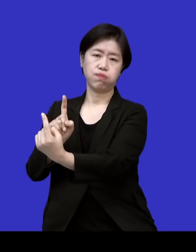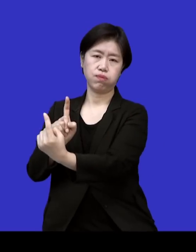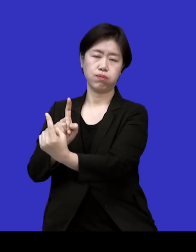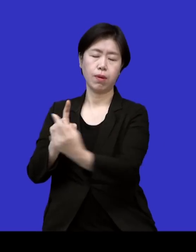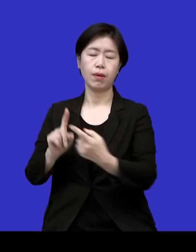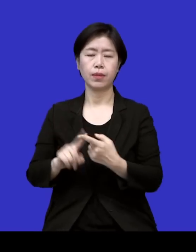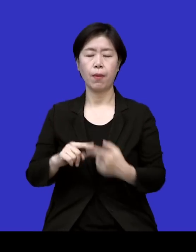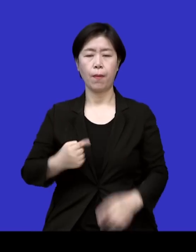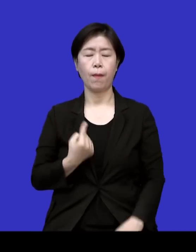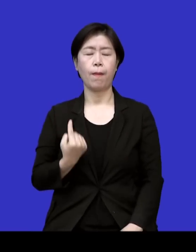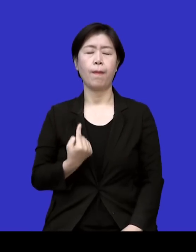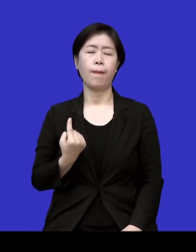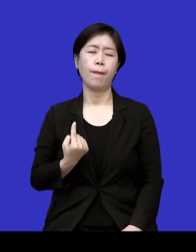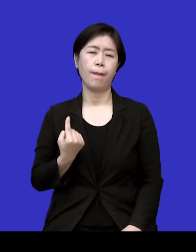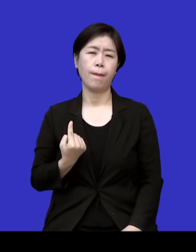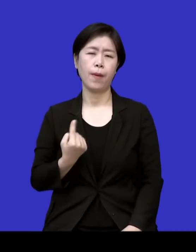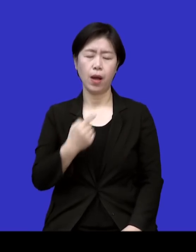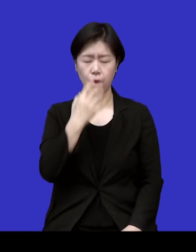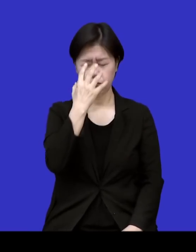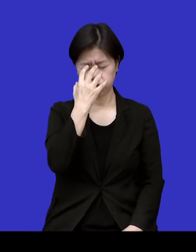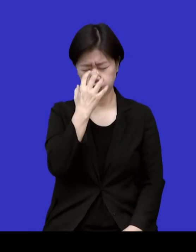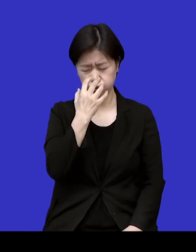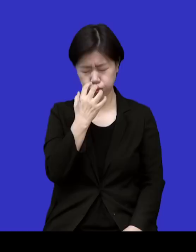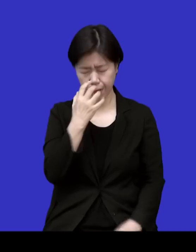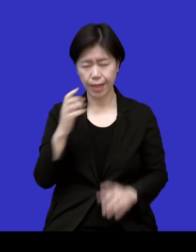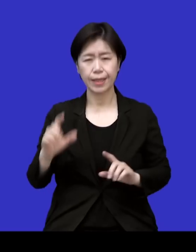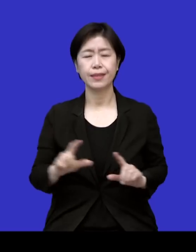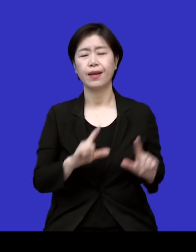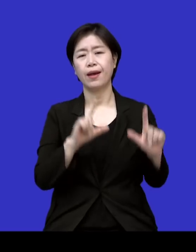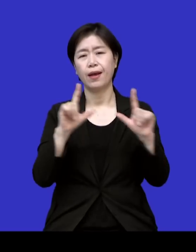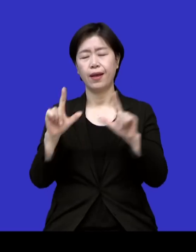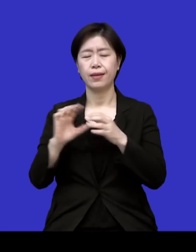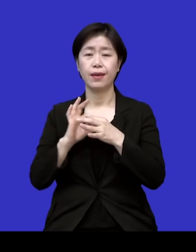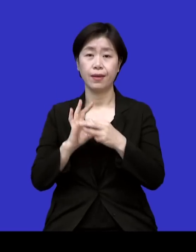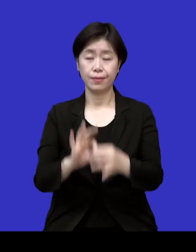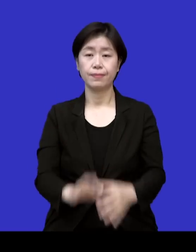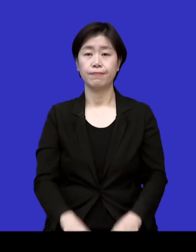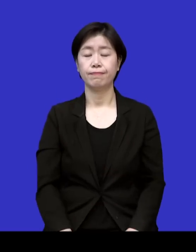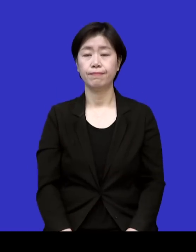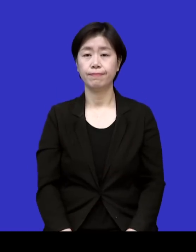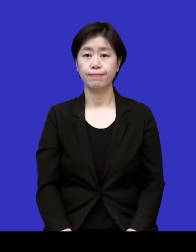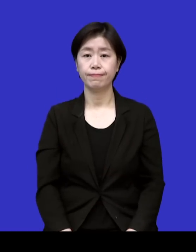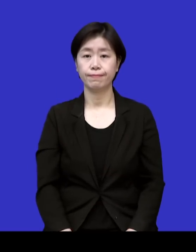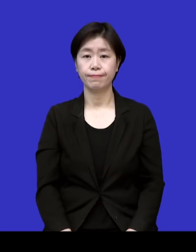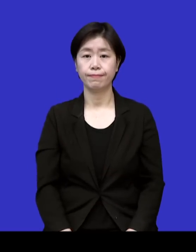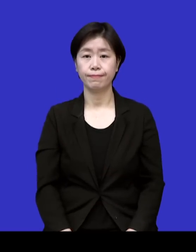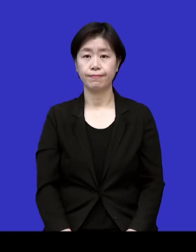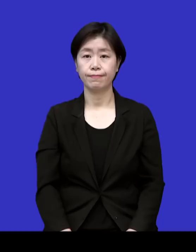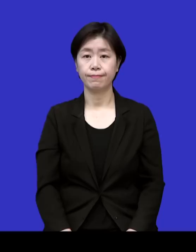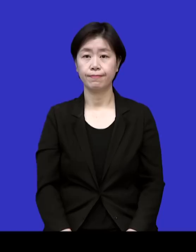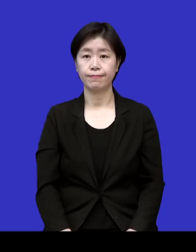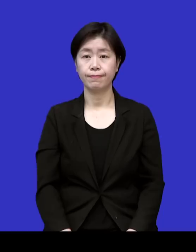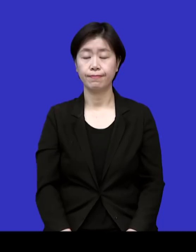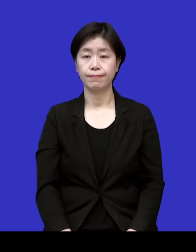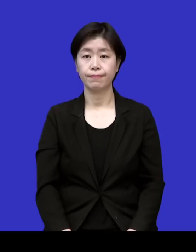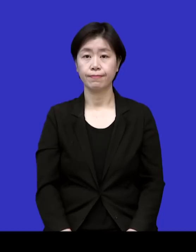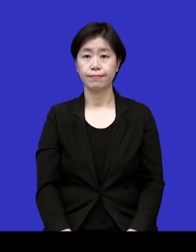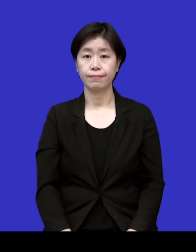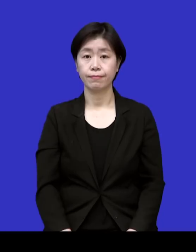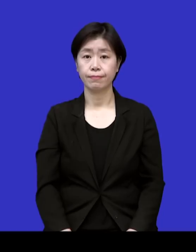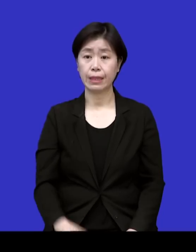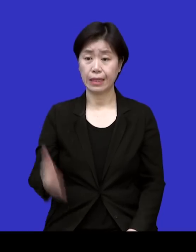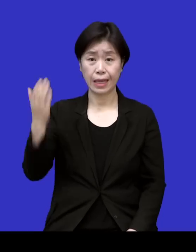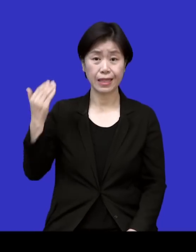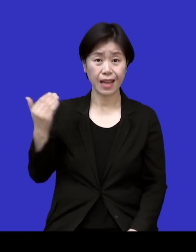그렇게 혼자서 계속 외롭게 우울하게 그 시간들이 계속 이어졌던 것 같아요. 네. 지금 그 당시에 고작